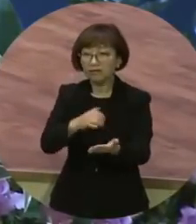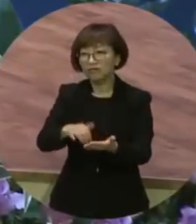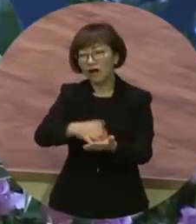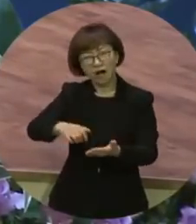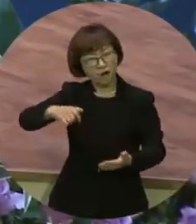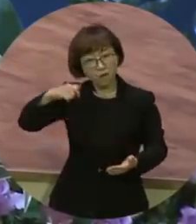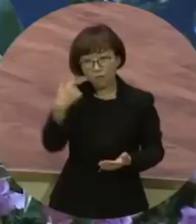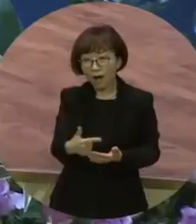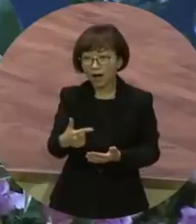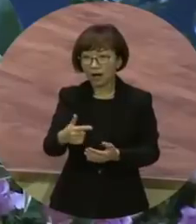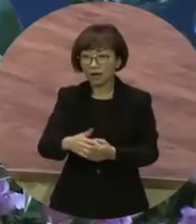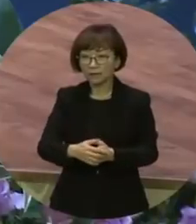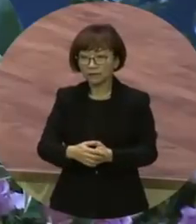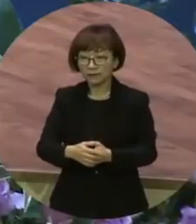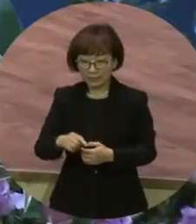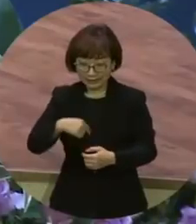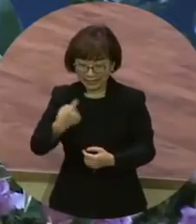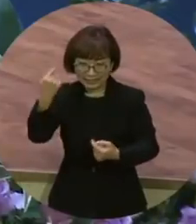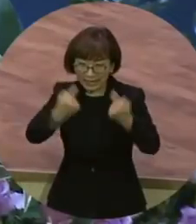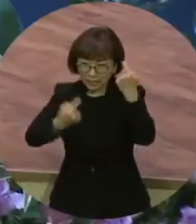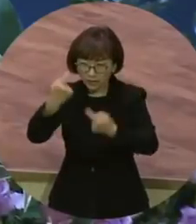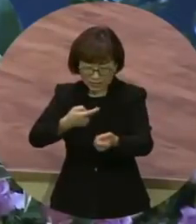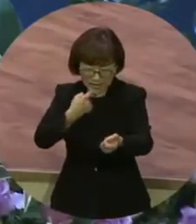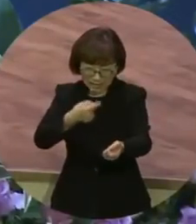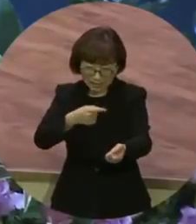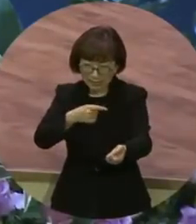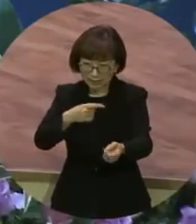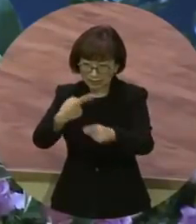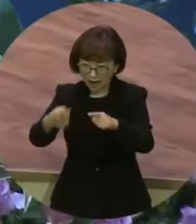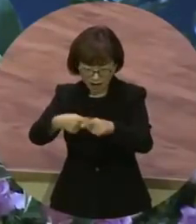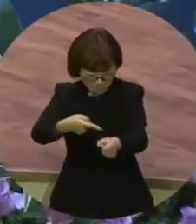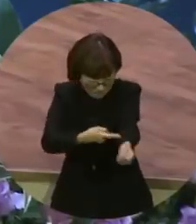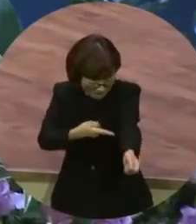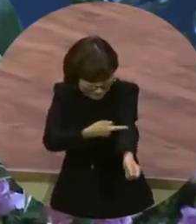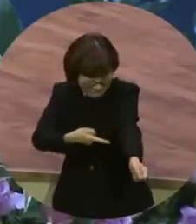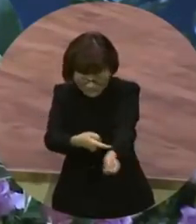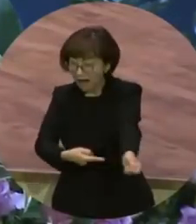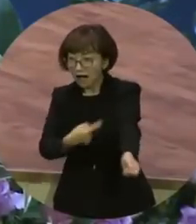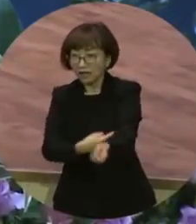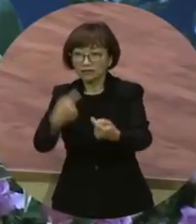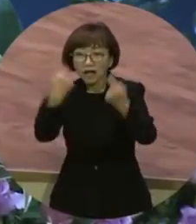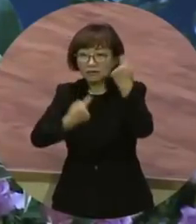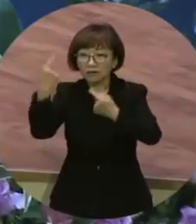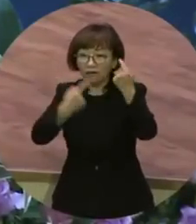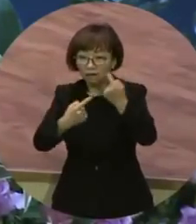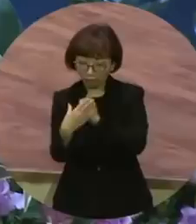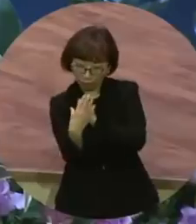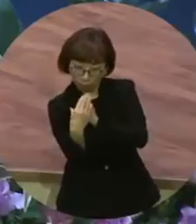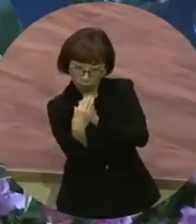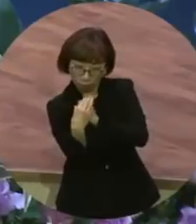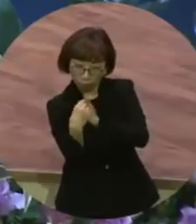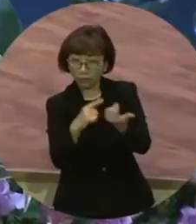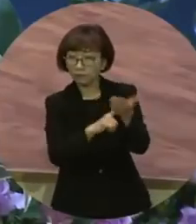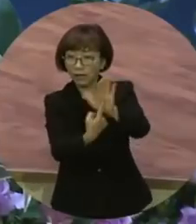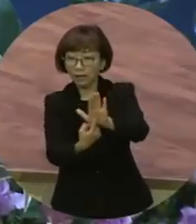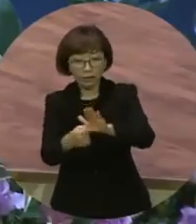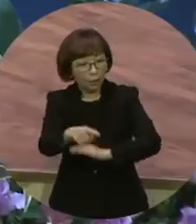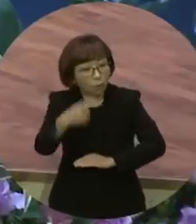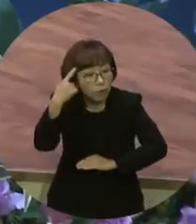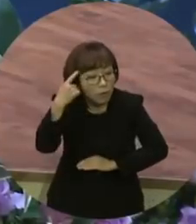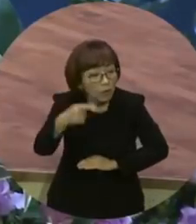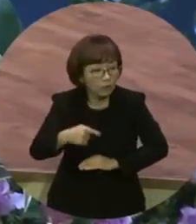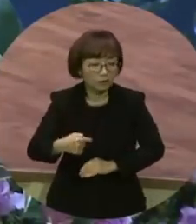저는 자해하는 게 좀 이해가 안 됐었는데 자해를 왜 하냐고 물어봤더니 그걸 또 왜 SNS에 올리냐